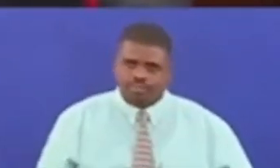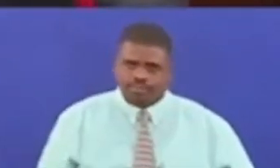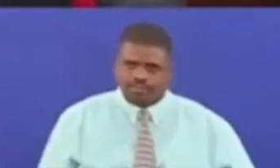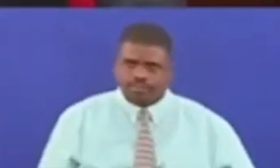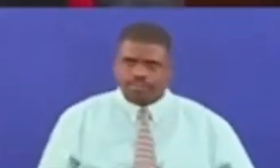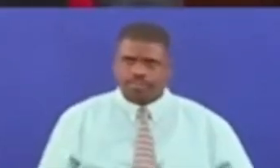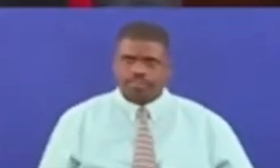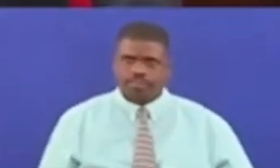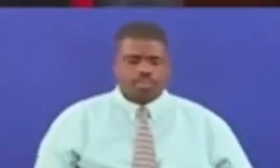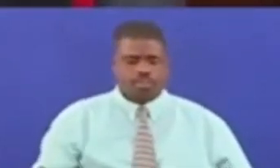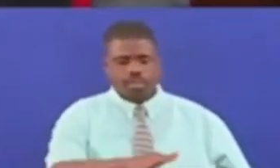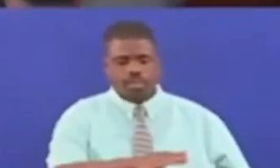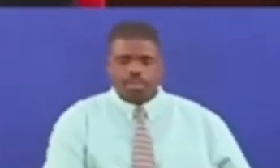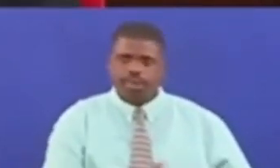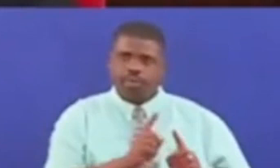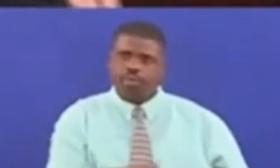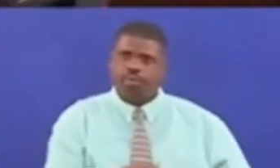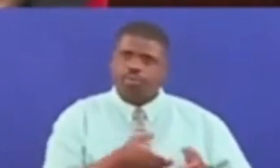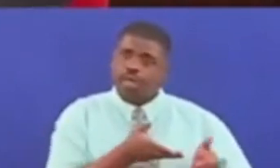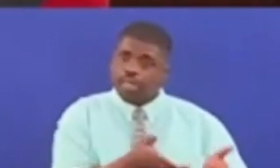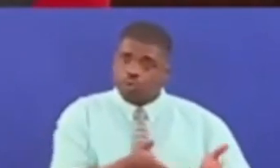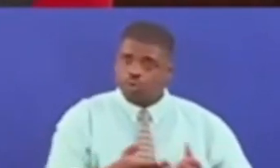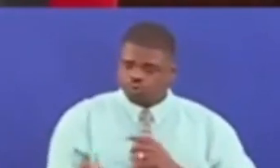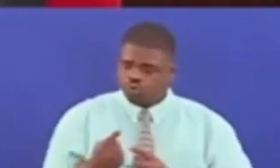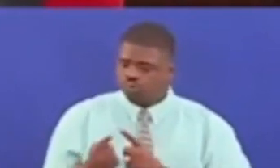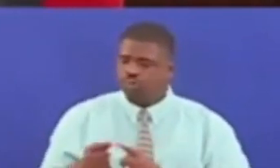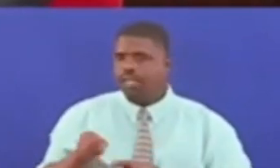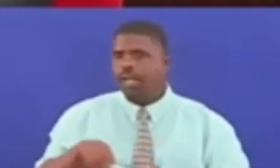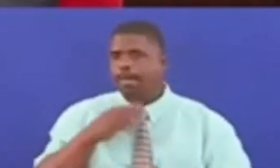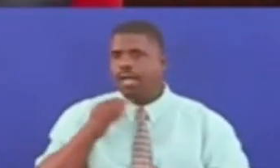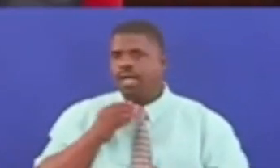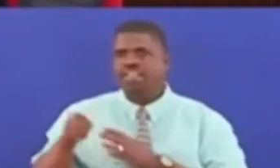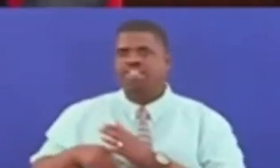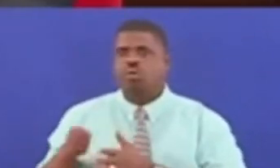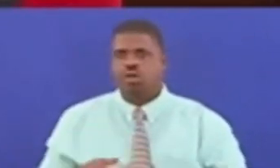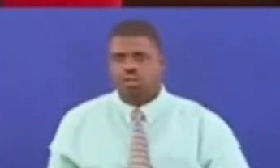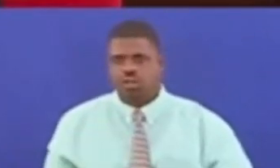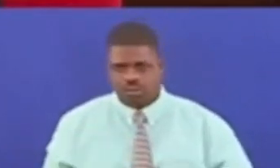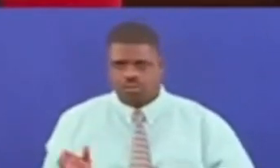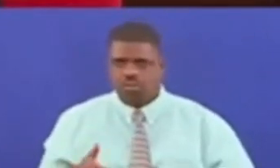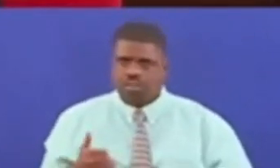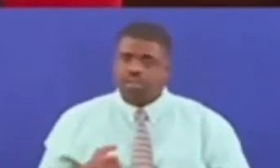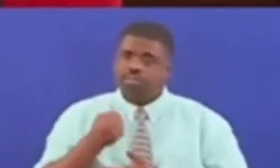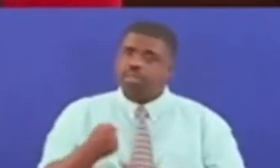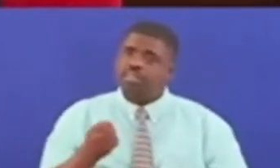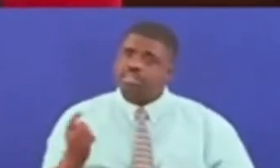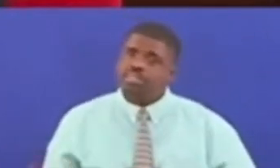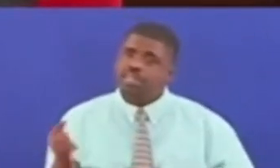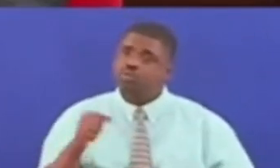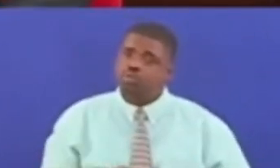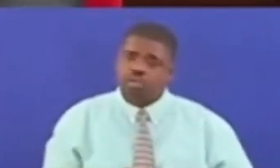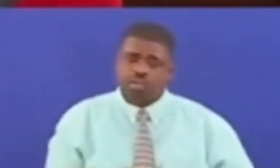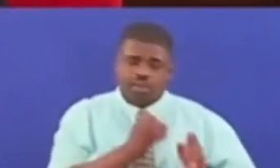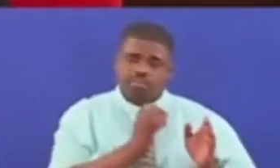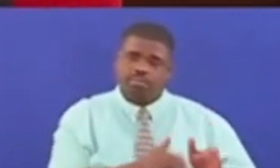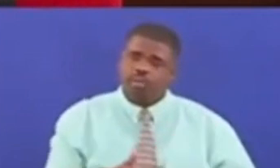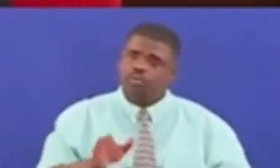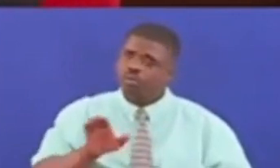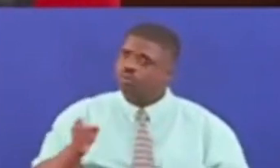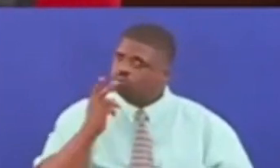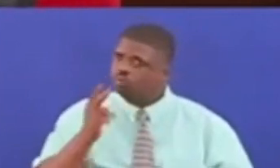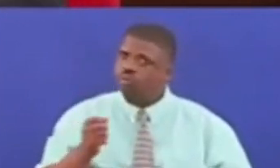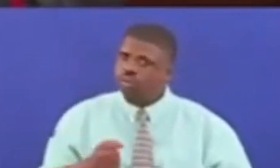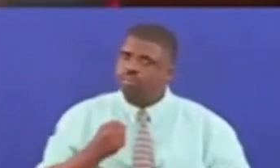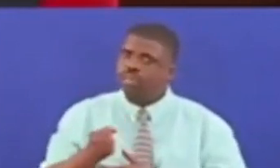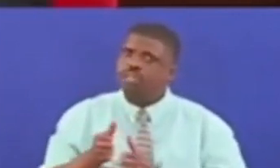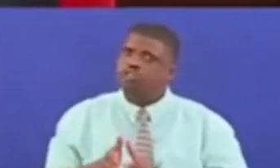Tukisha kuwa na maeneo hayo, ndiyo tuzungumza habari ya viwanda. Kwa hivyo tunataka bajeti zijazo na mpango wako tuone